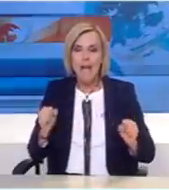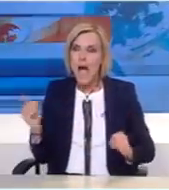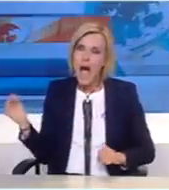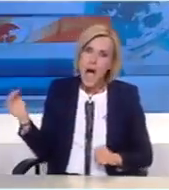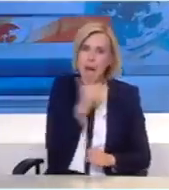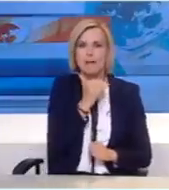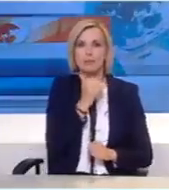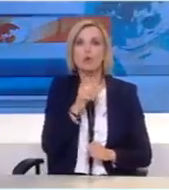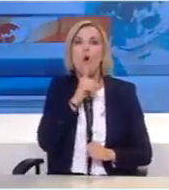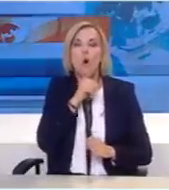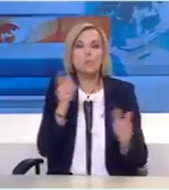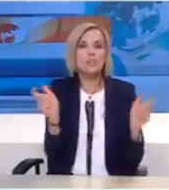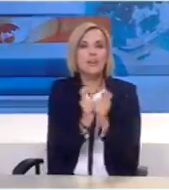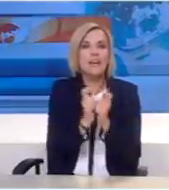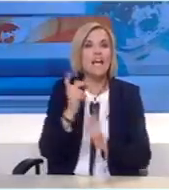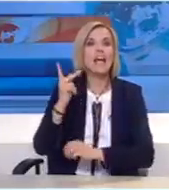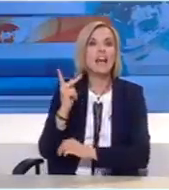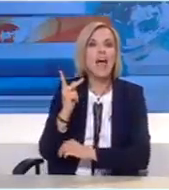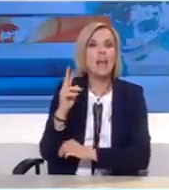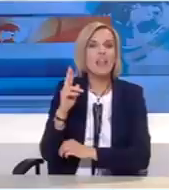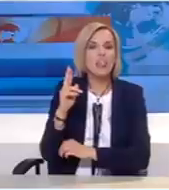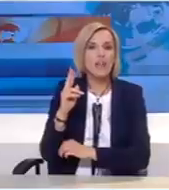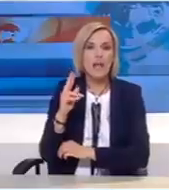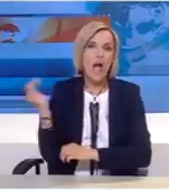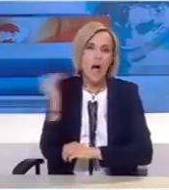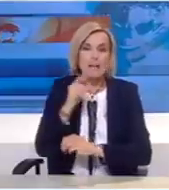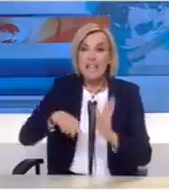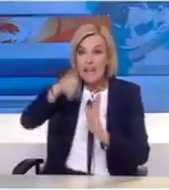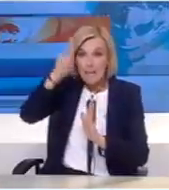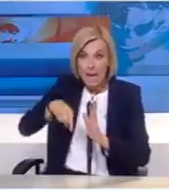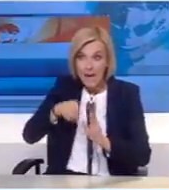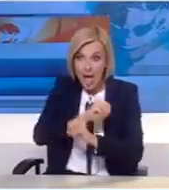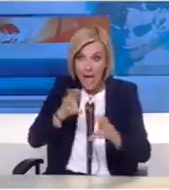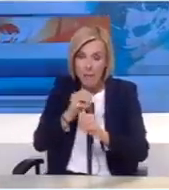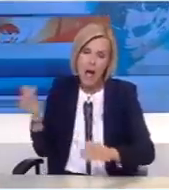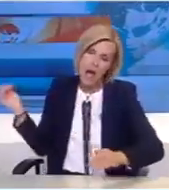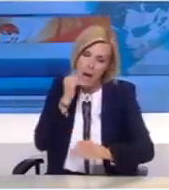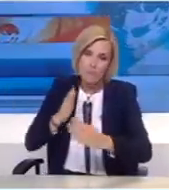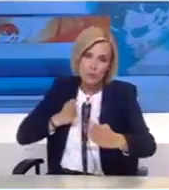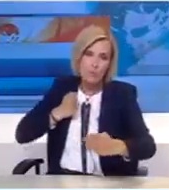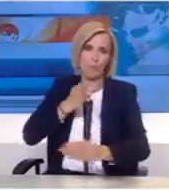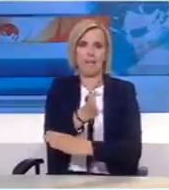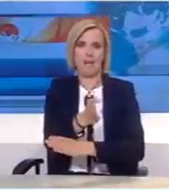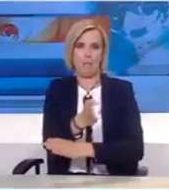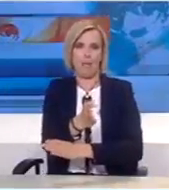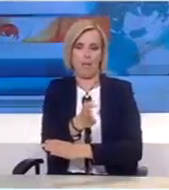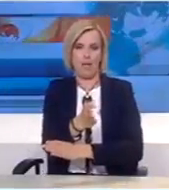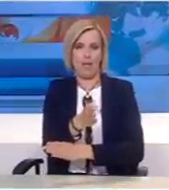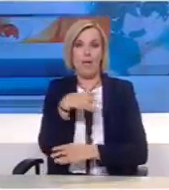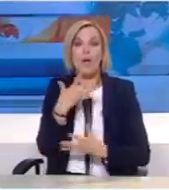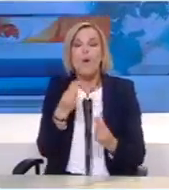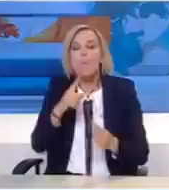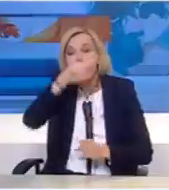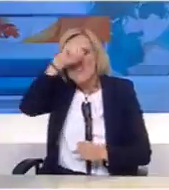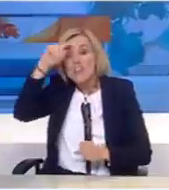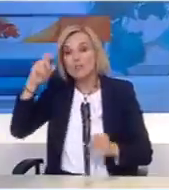στο Κρανίδι την ίδια μέρα. Πήγαμε με το που ενημερωθήκαμε για την περίπτωση του πολύ δύσκολου να ελεγχθεί πληθυσμού.